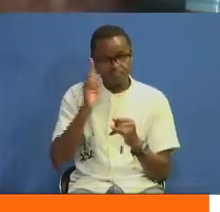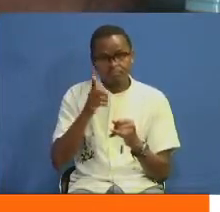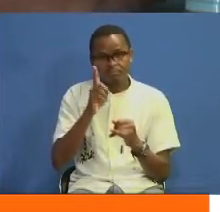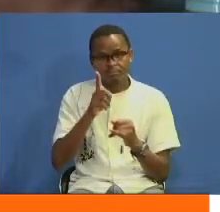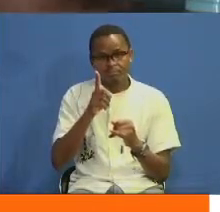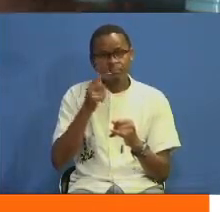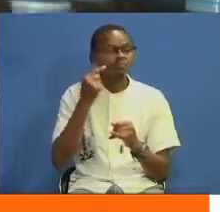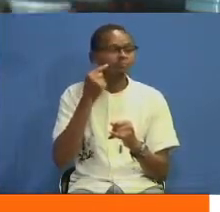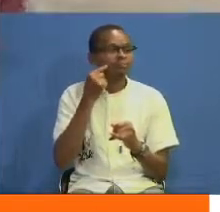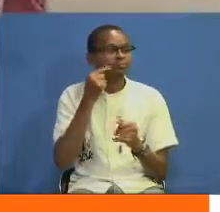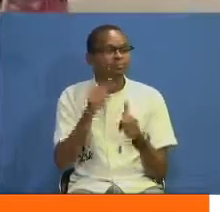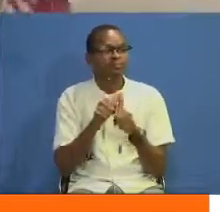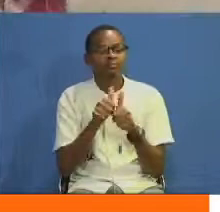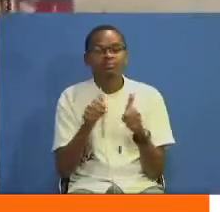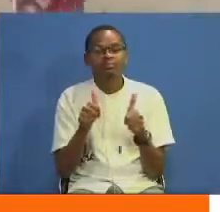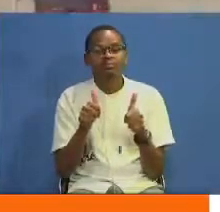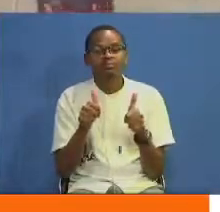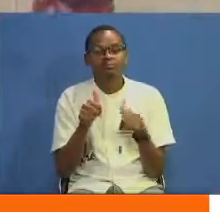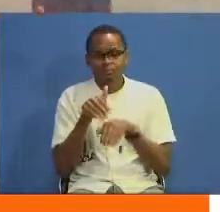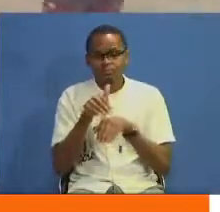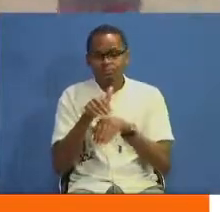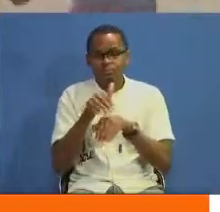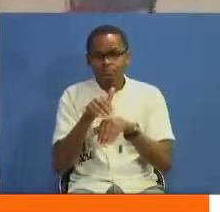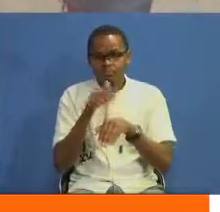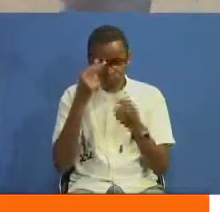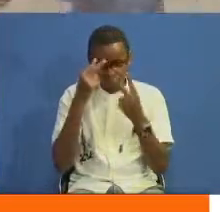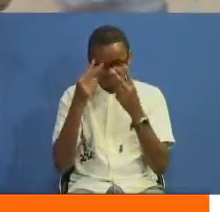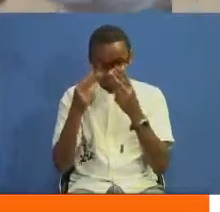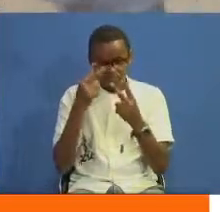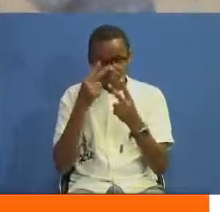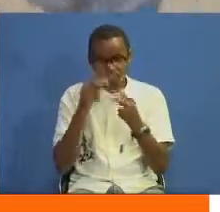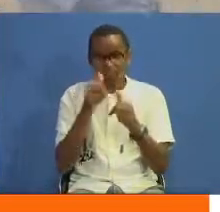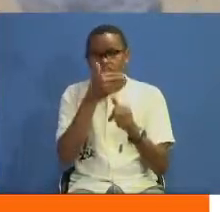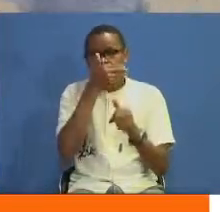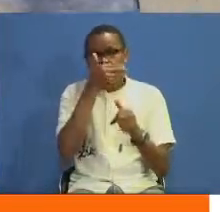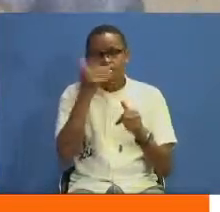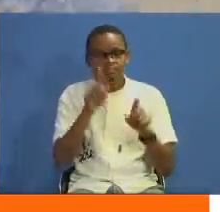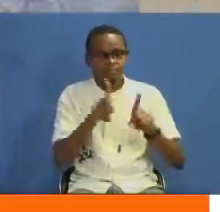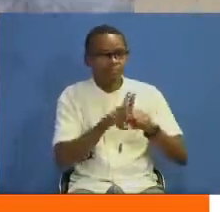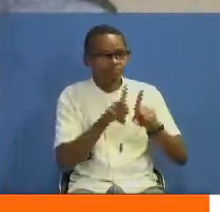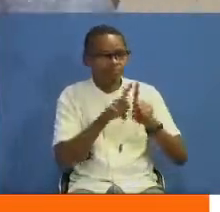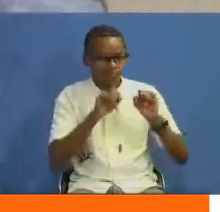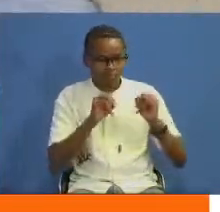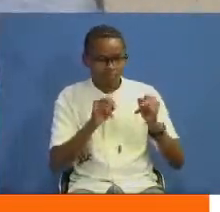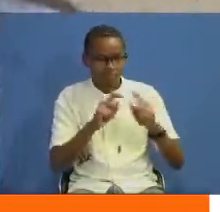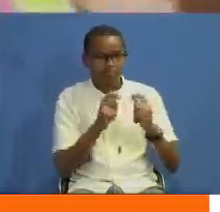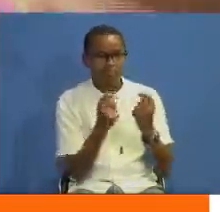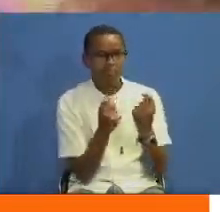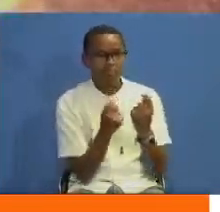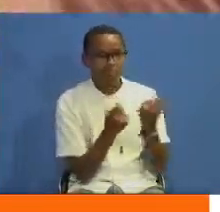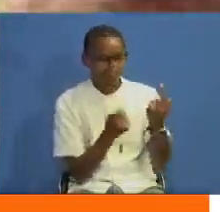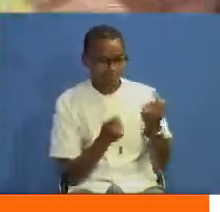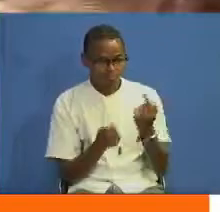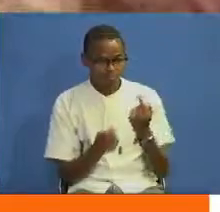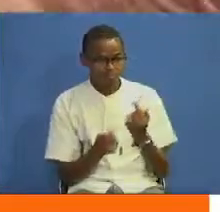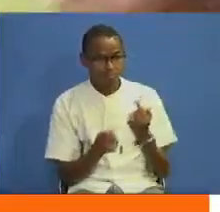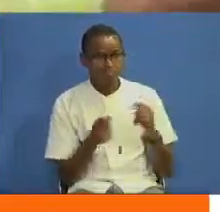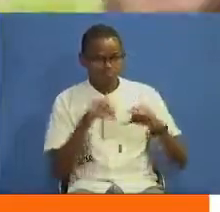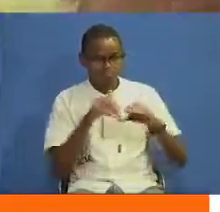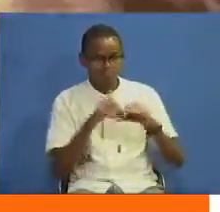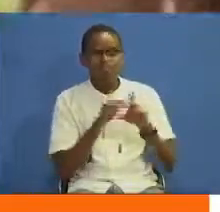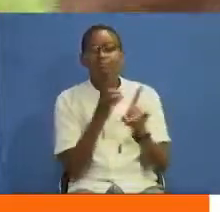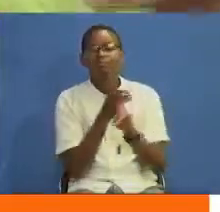napata bidhaa nzuri. Kufuatilia na kuona ubora wa bidhaa kama walo, hii ni aina ya juhudi iliyoleta mafanikio katika